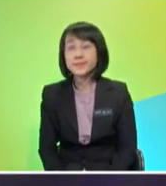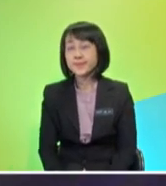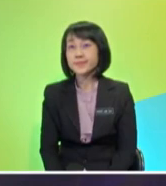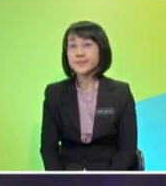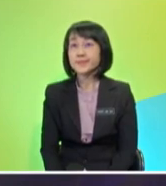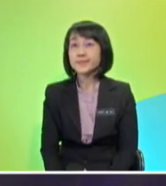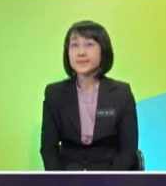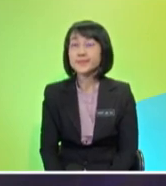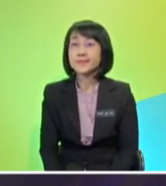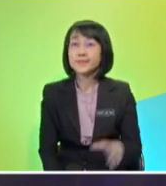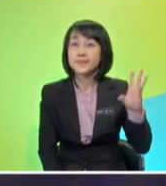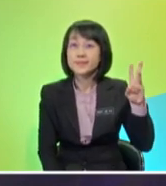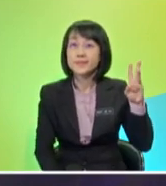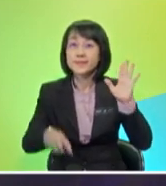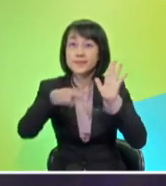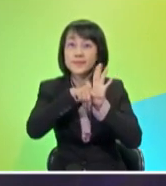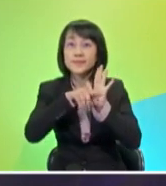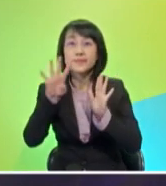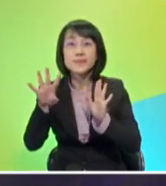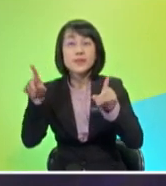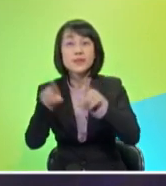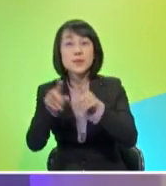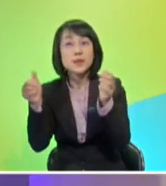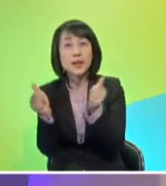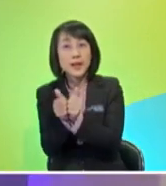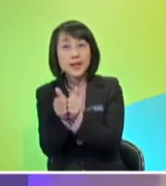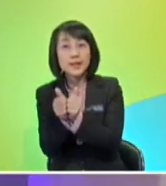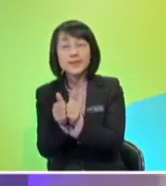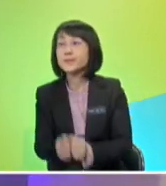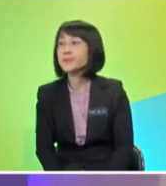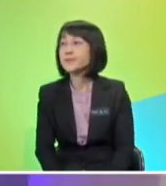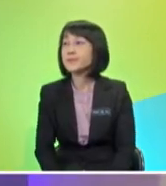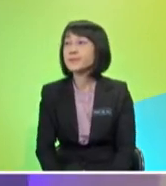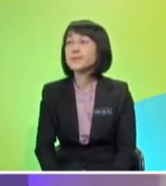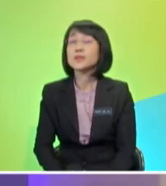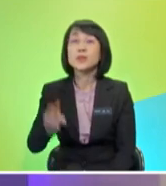asas? 6 tolak 4 sama dengan 2.